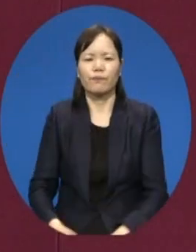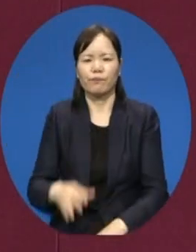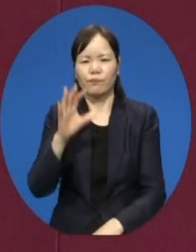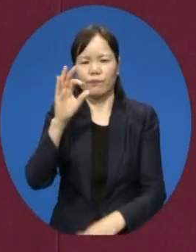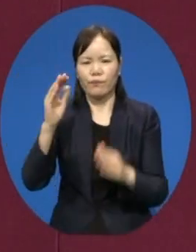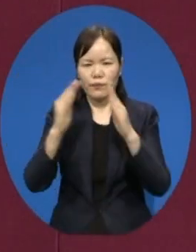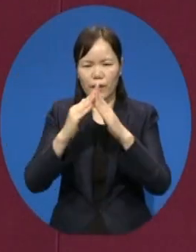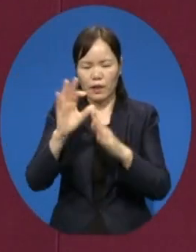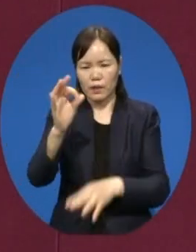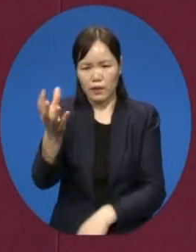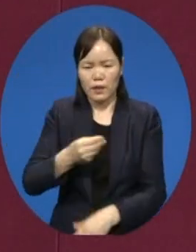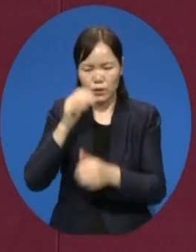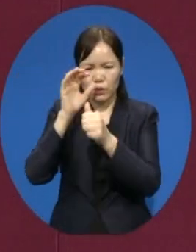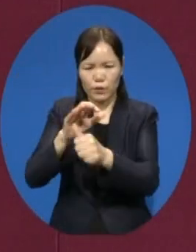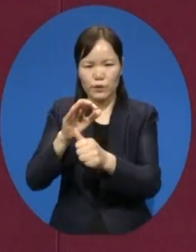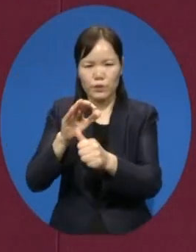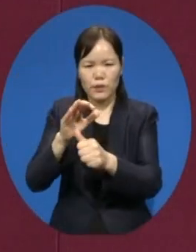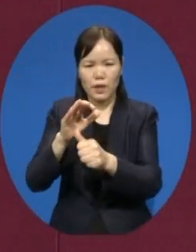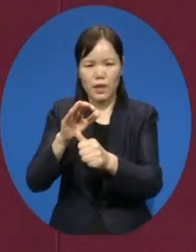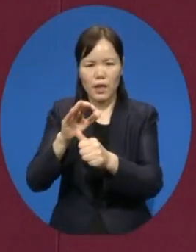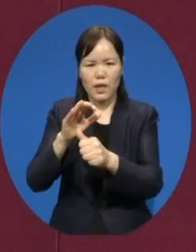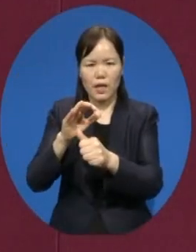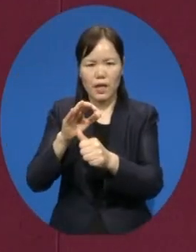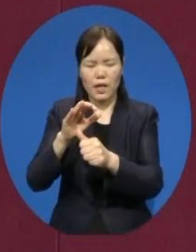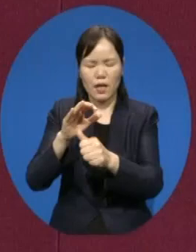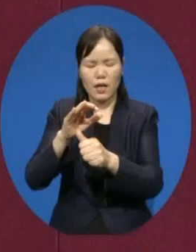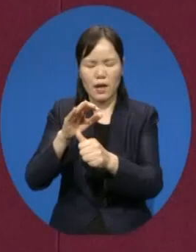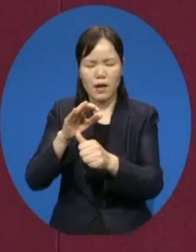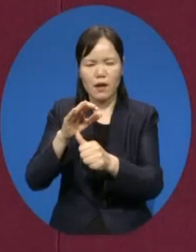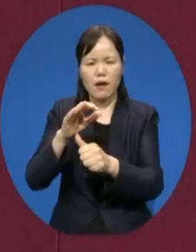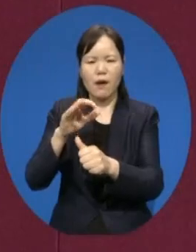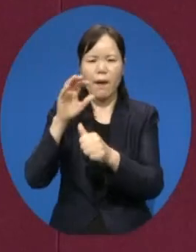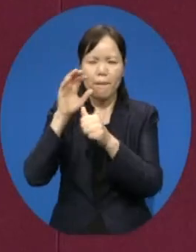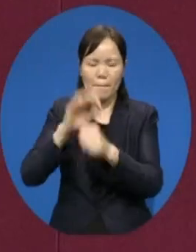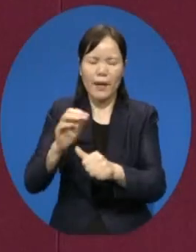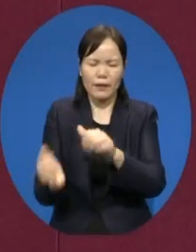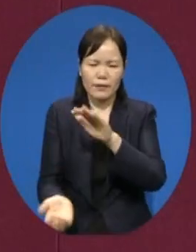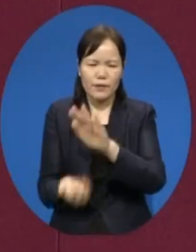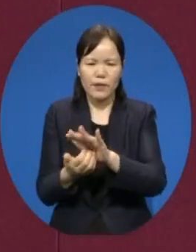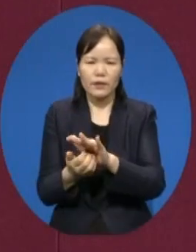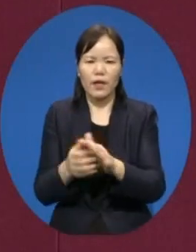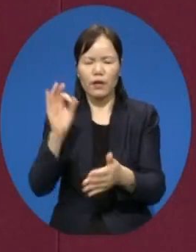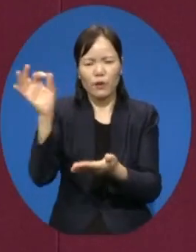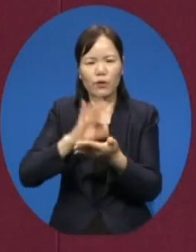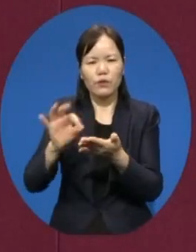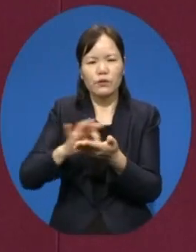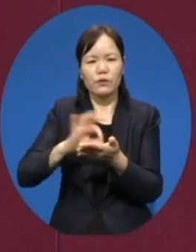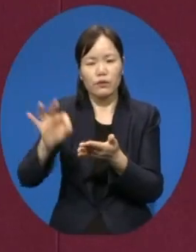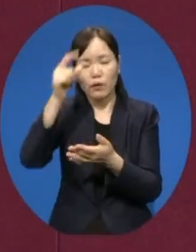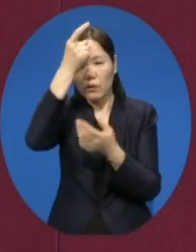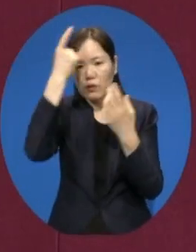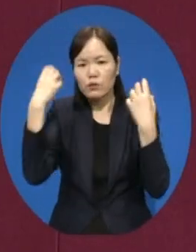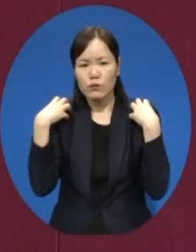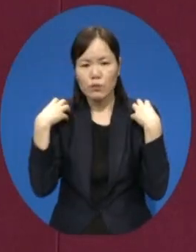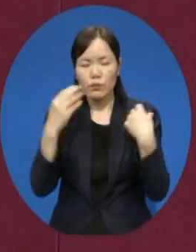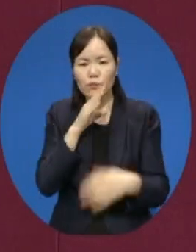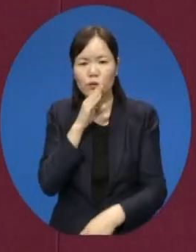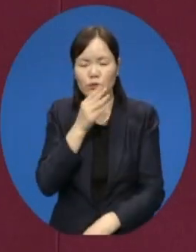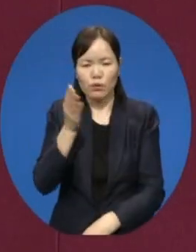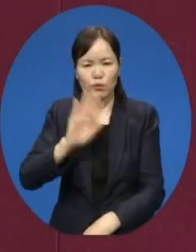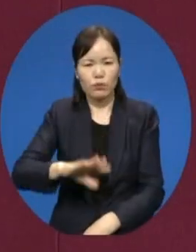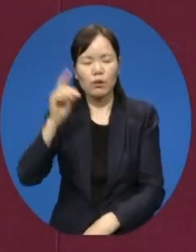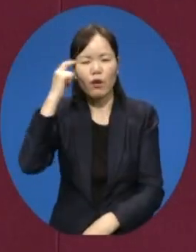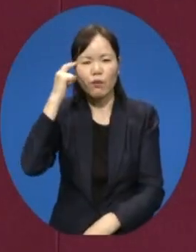가계대출 규제 남탓 정부의 끝판왕을 보여줬습니다. 돈을 펑펑 쓰댄 것 정부 아닙니까? 그런데 왜